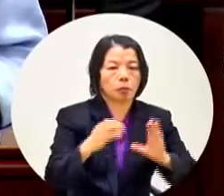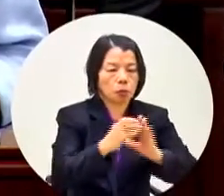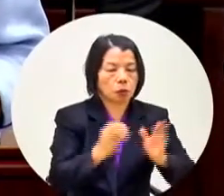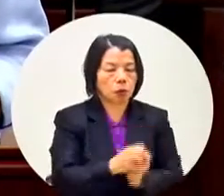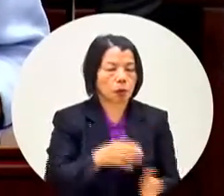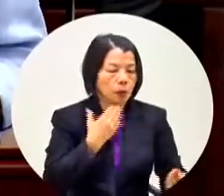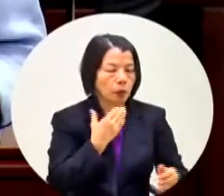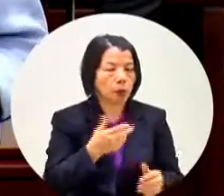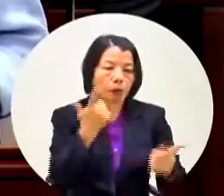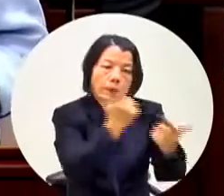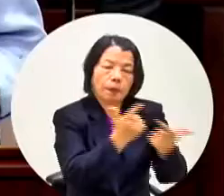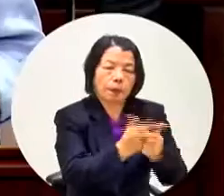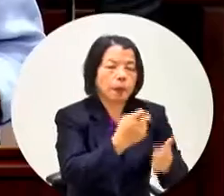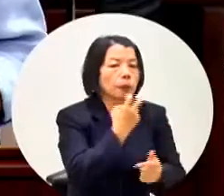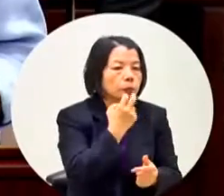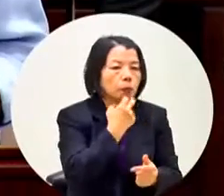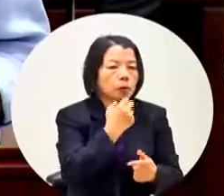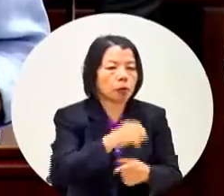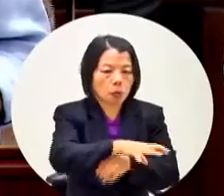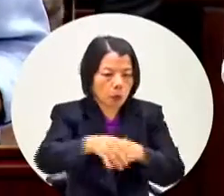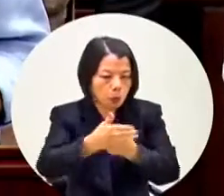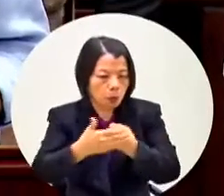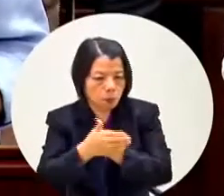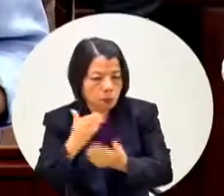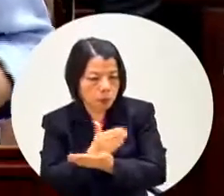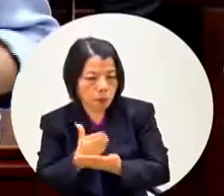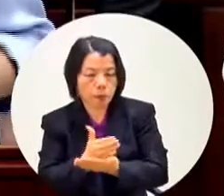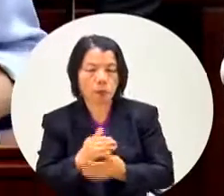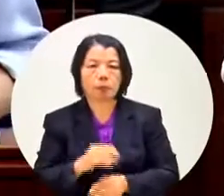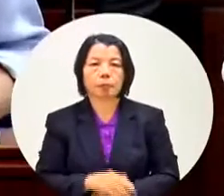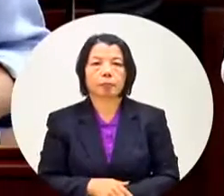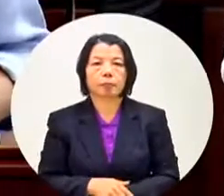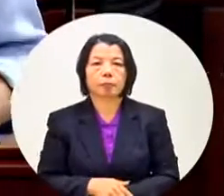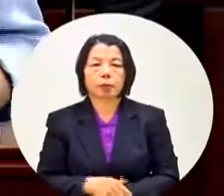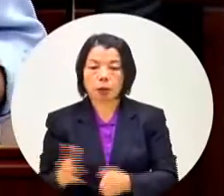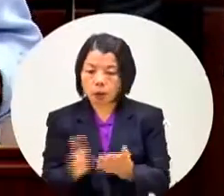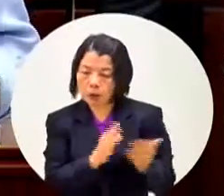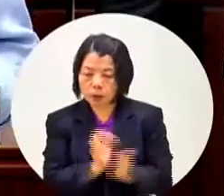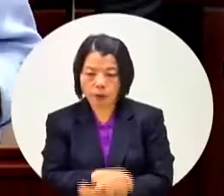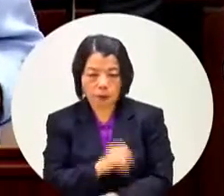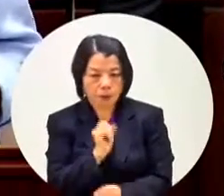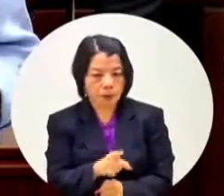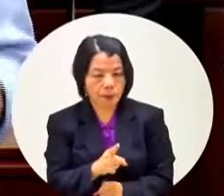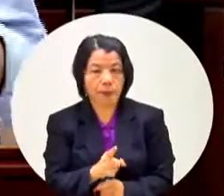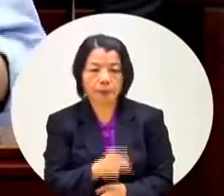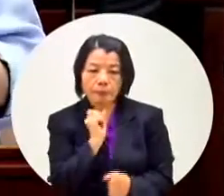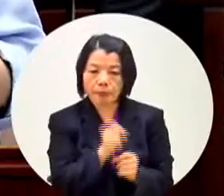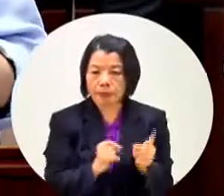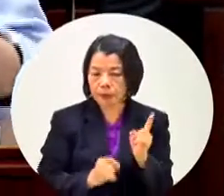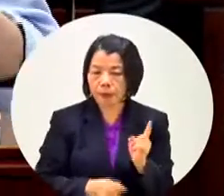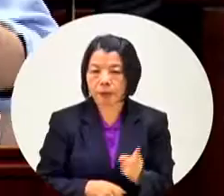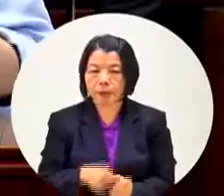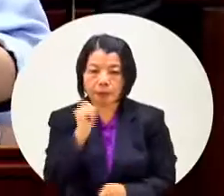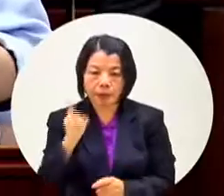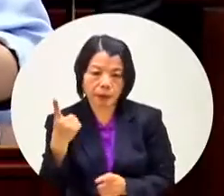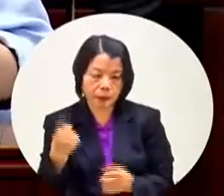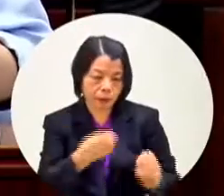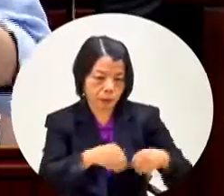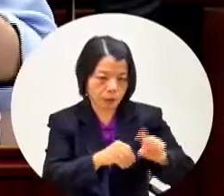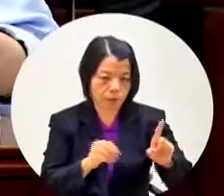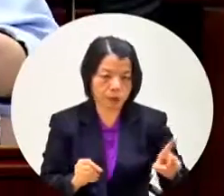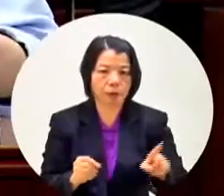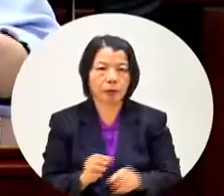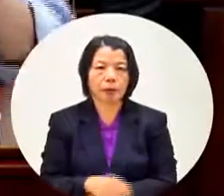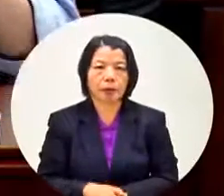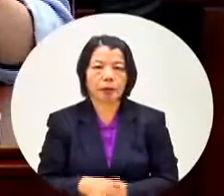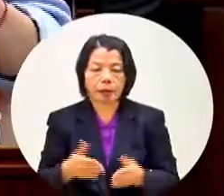发局会整个严厉来通盘检讨这个都市计划，那我们请交通局这边呢全面来